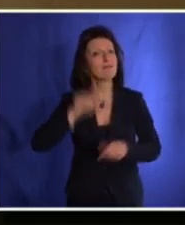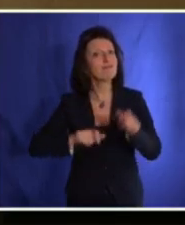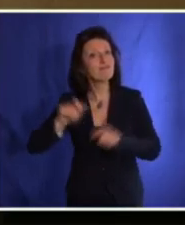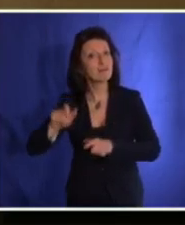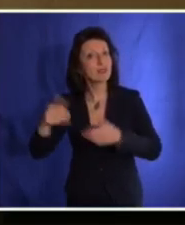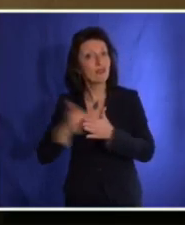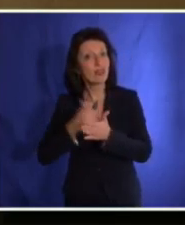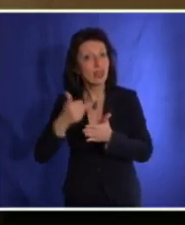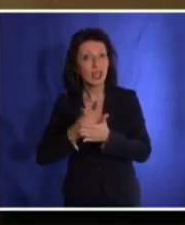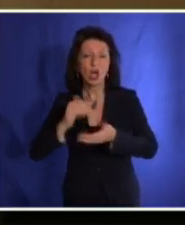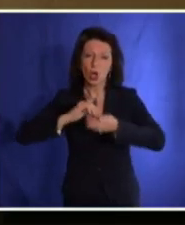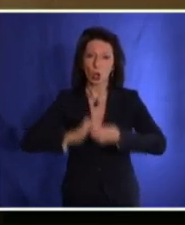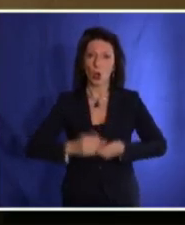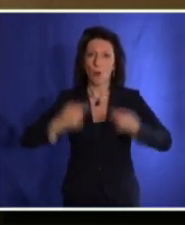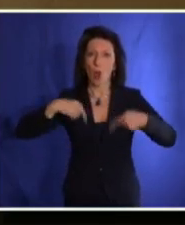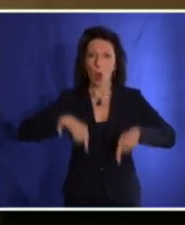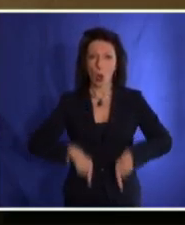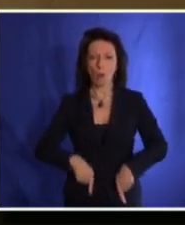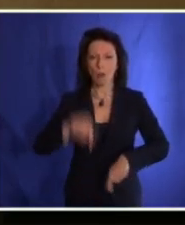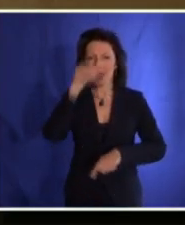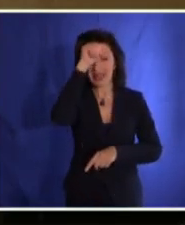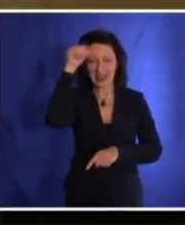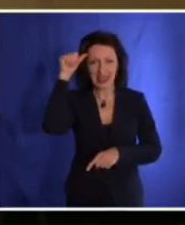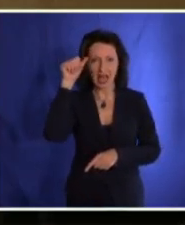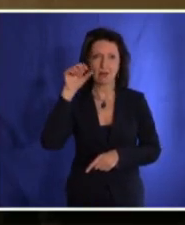unseren Clubobmann Klaus Schneeberger.